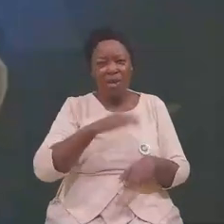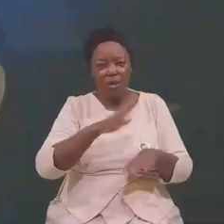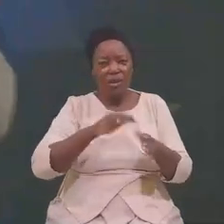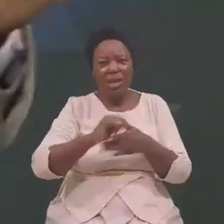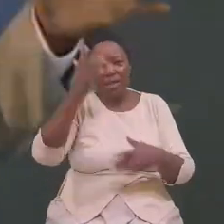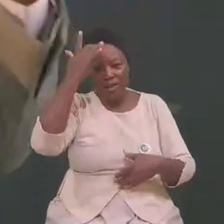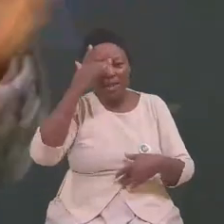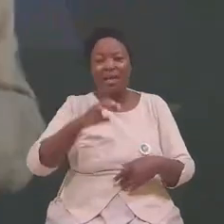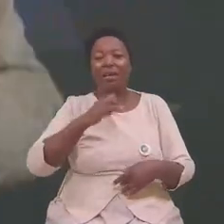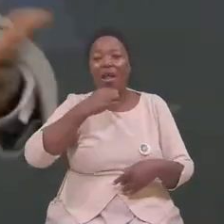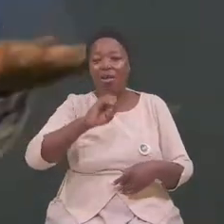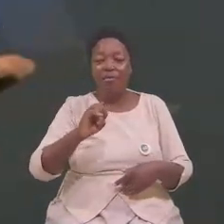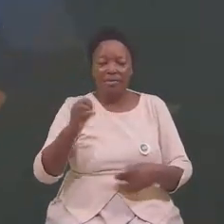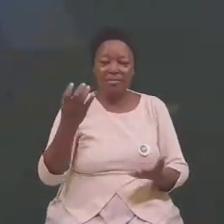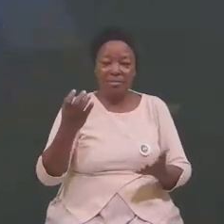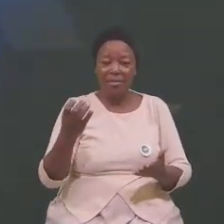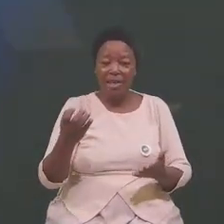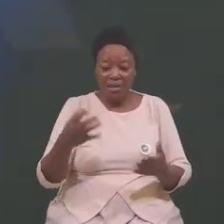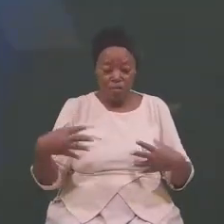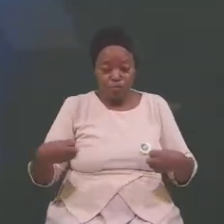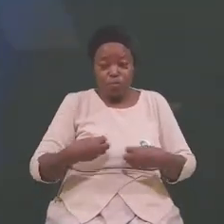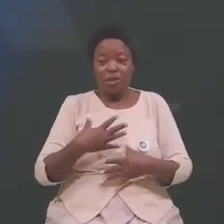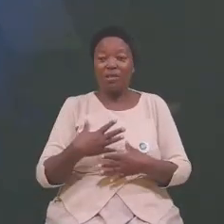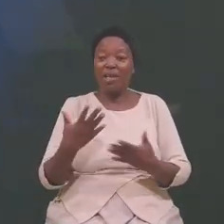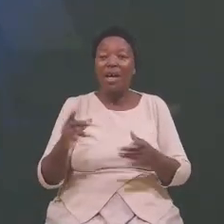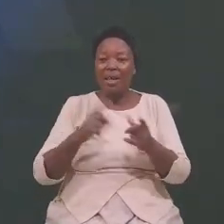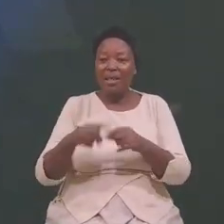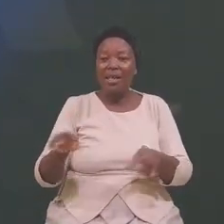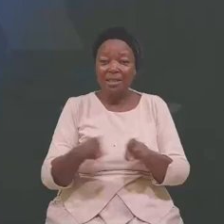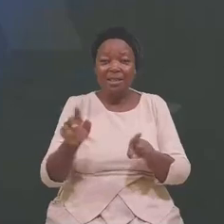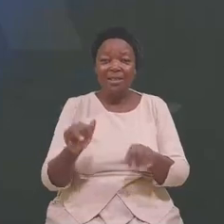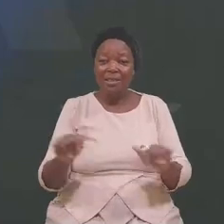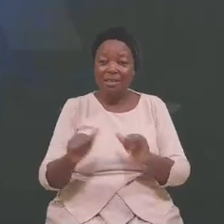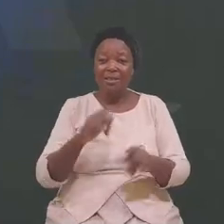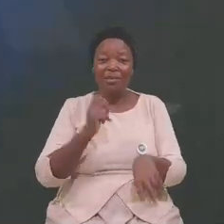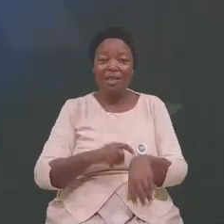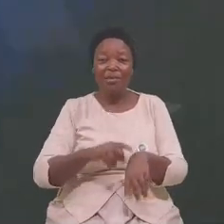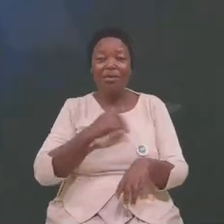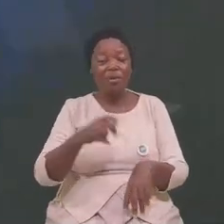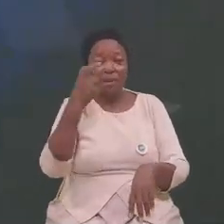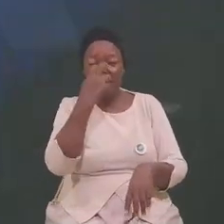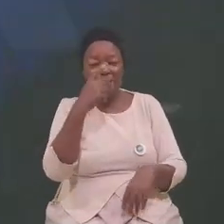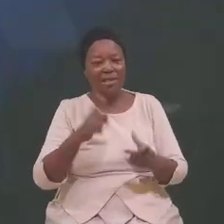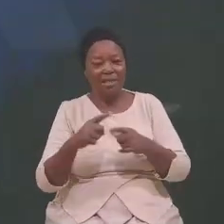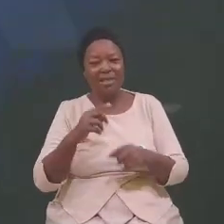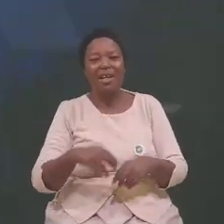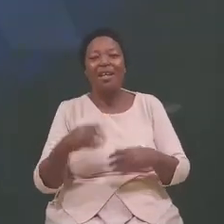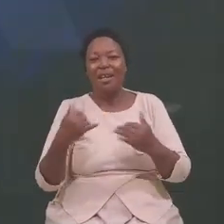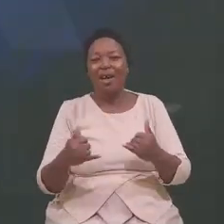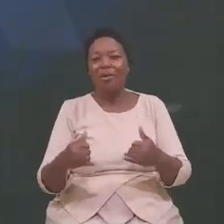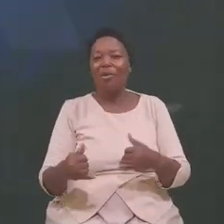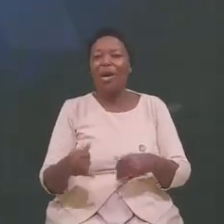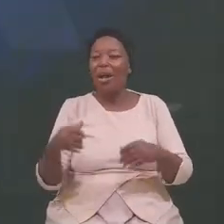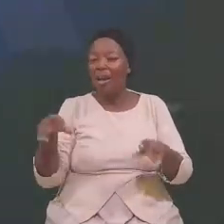éléphantiasis. Et au même moment, il était aveugle. Et j'ai dit maintenant, mettez la main là, vous avez le problème. Et